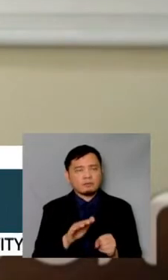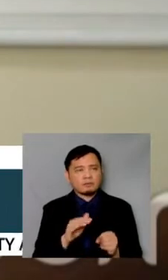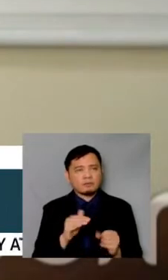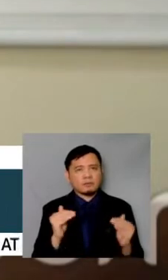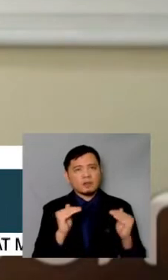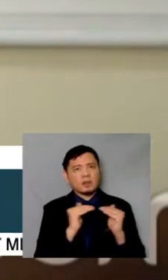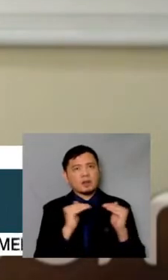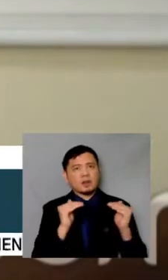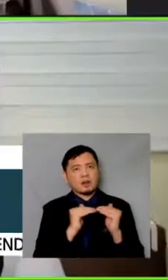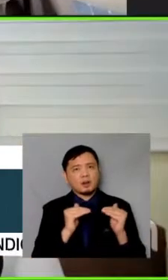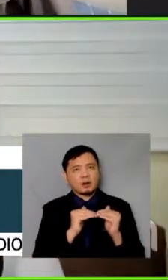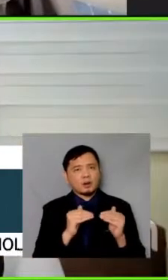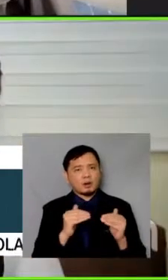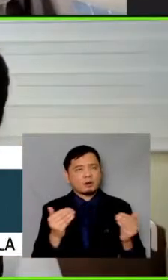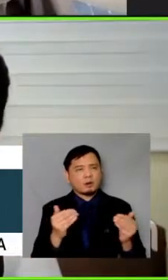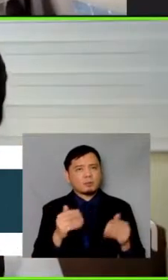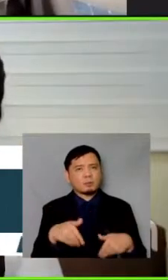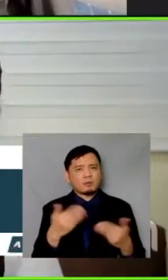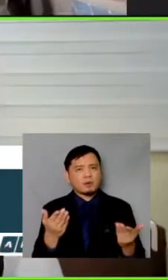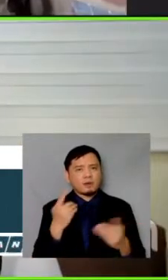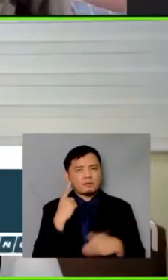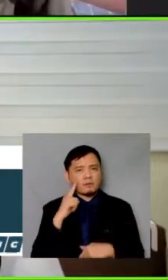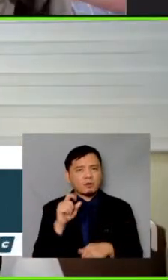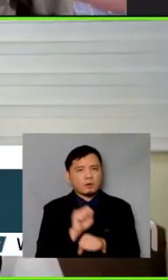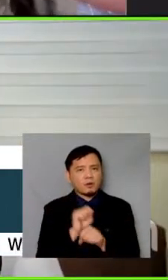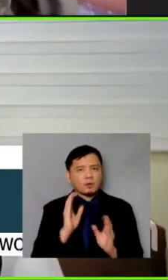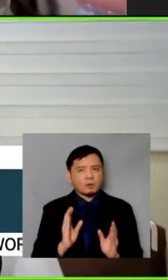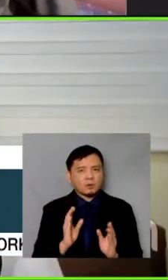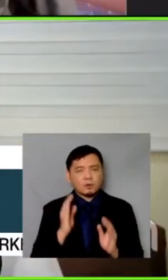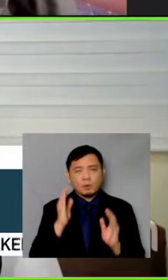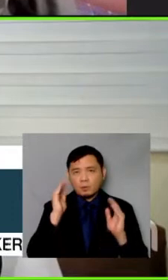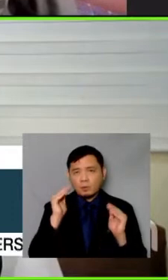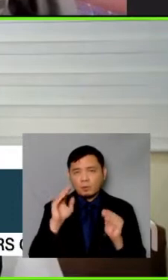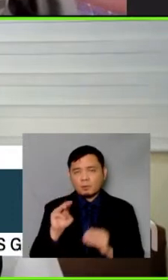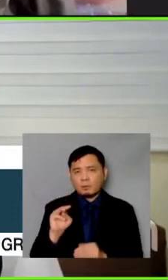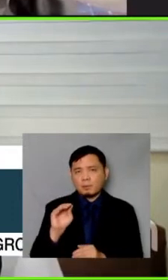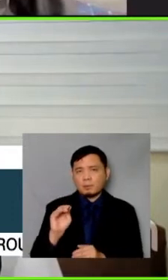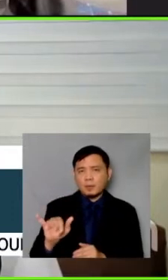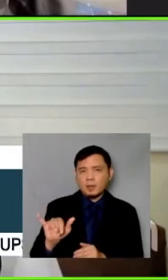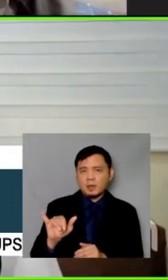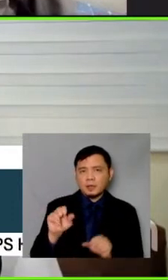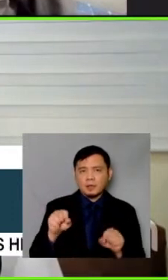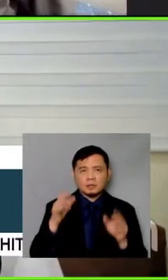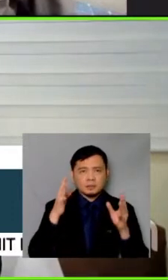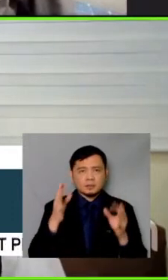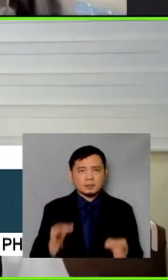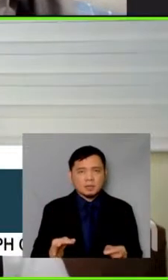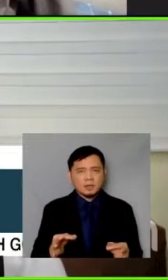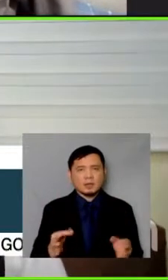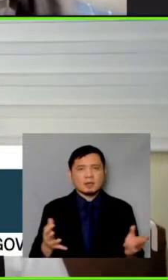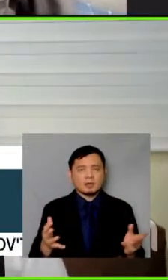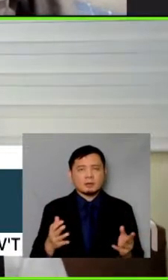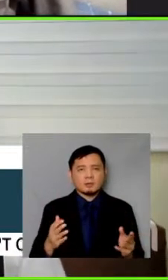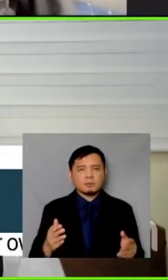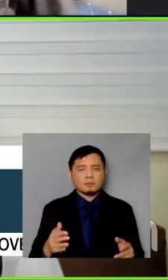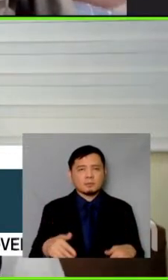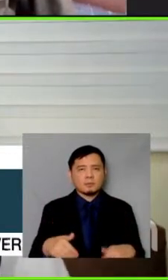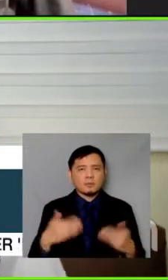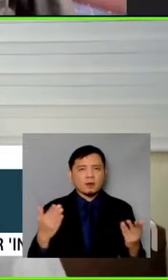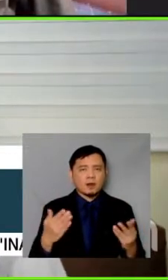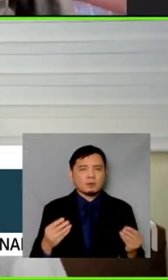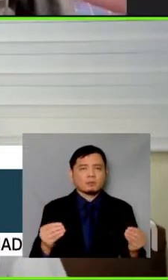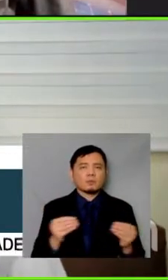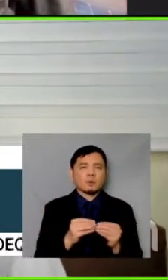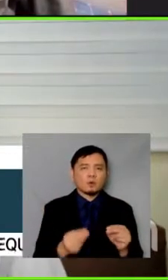ang tingin sa manggagawa, sana sa Mayong ito ay makapag-decide na po na mabigyan ng substantial increase